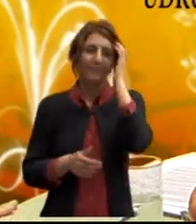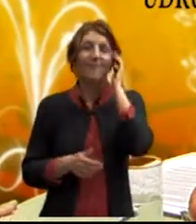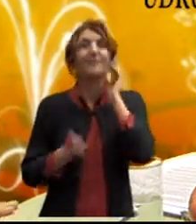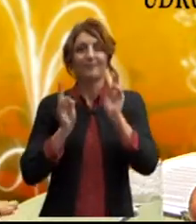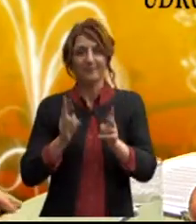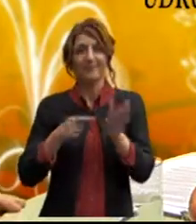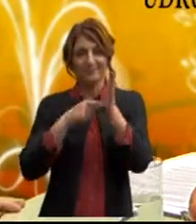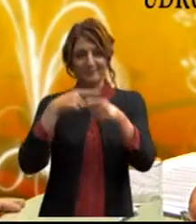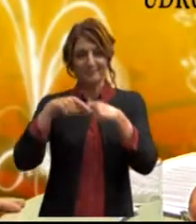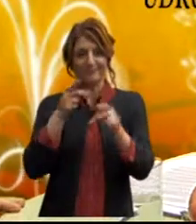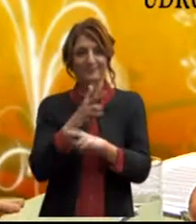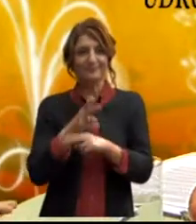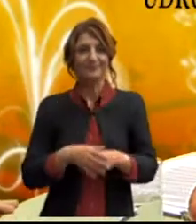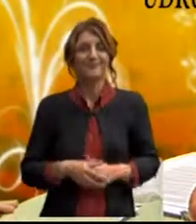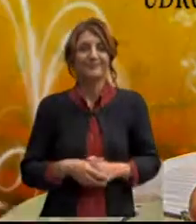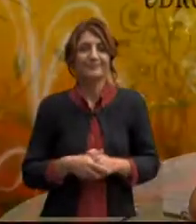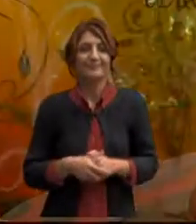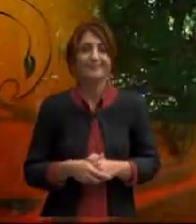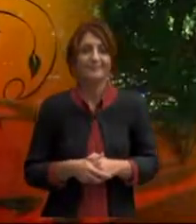Evo, molim prilog.